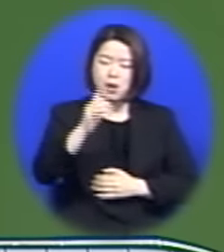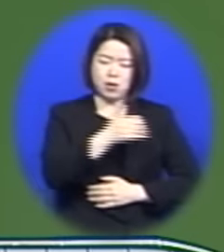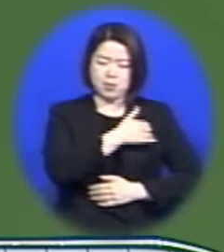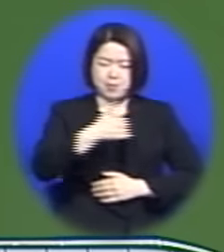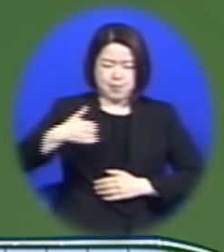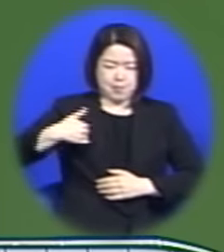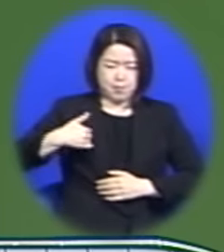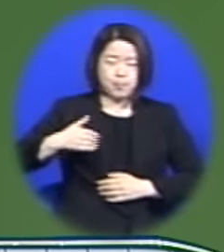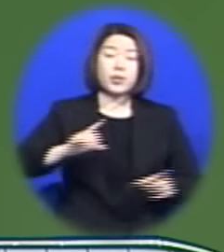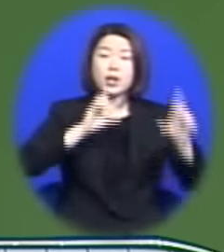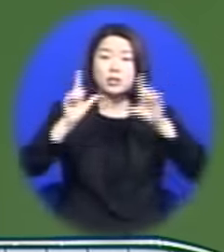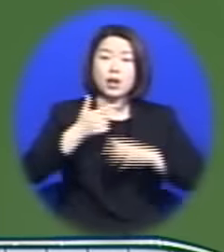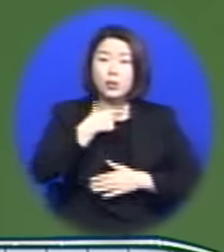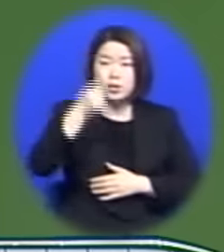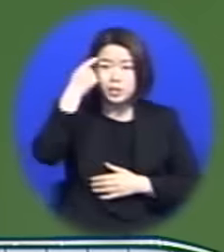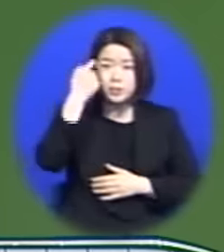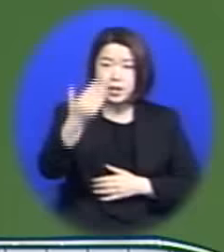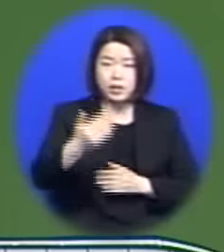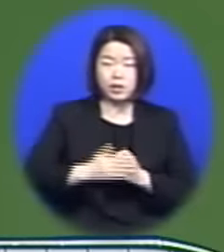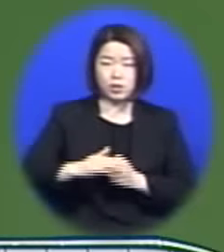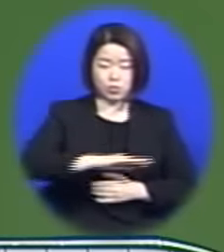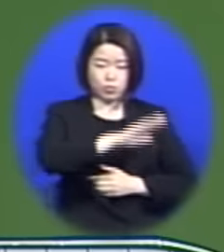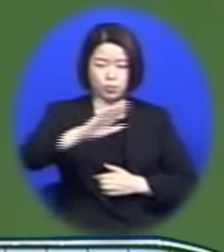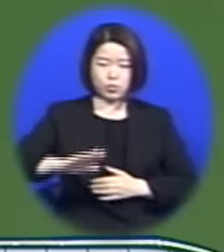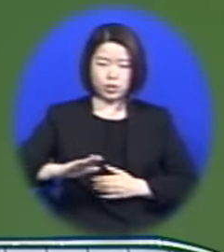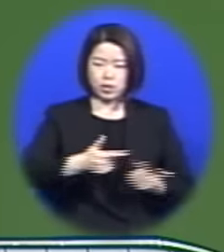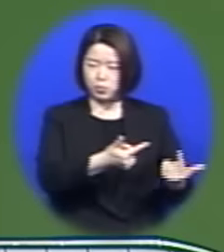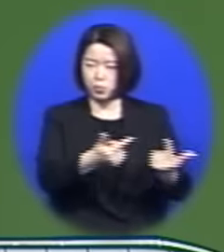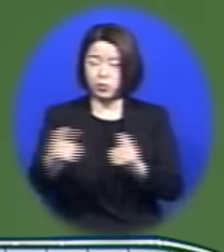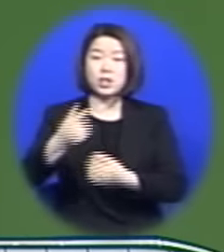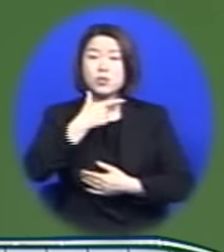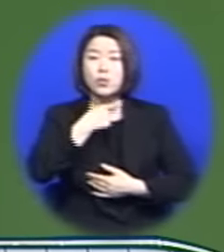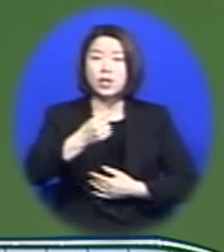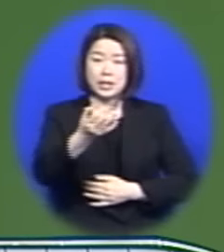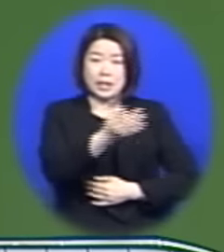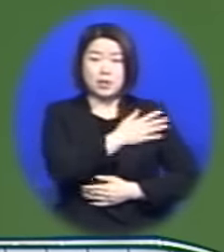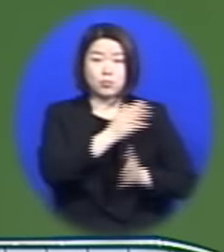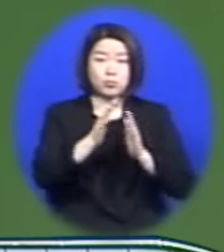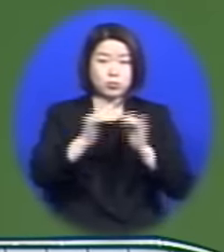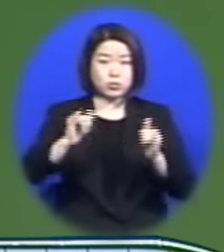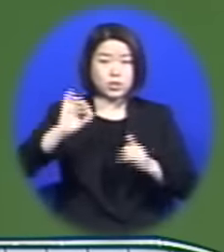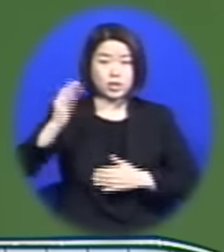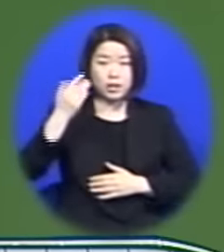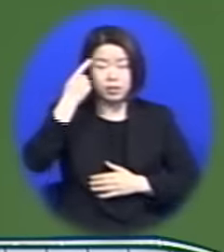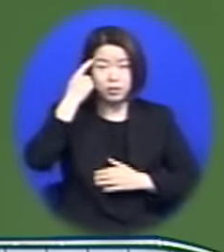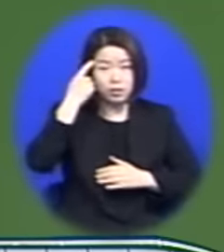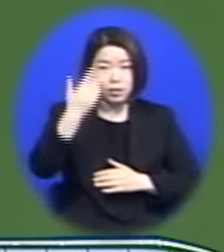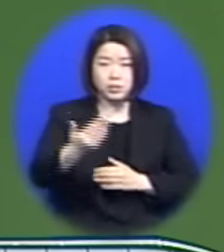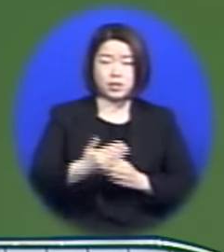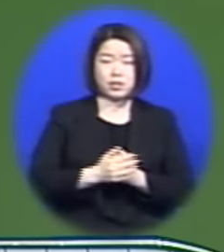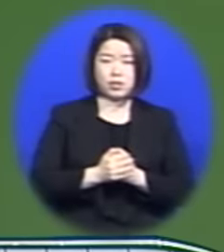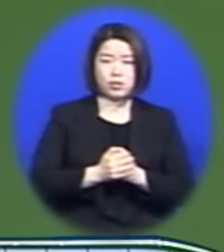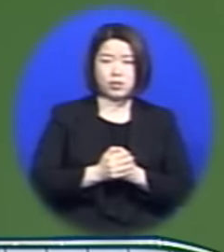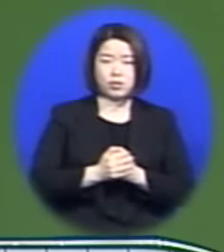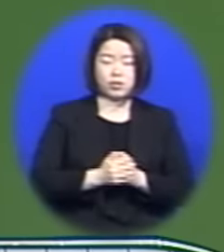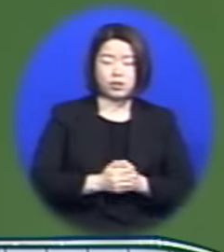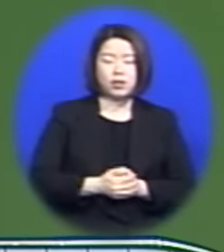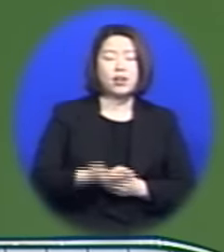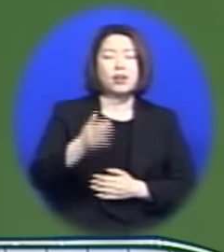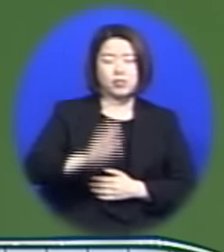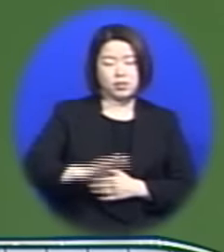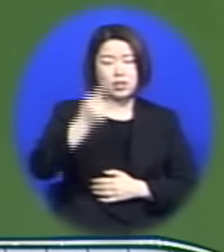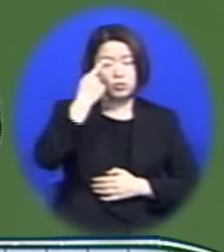싶잖아요 우리가 다 원하는게 부자되는 거잖아요 눈에 안 뜨니까 그런